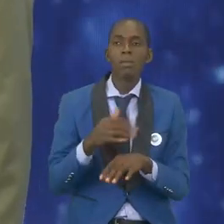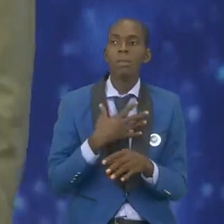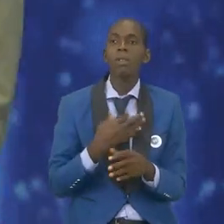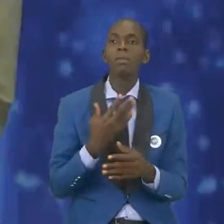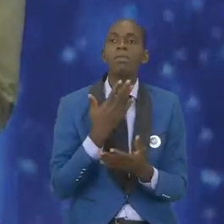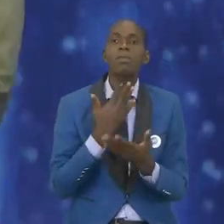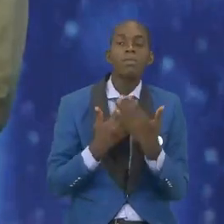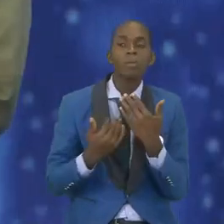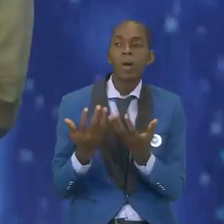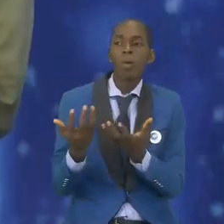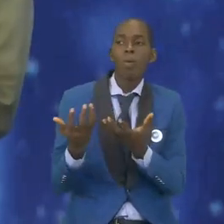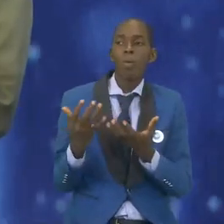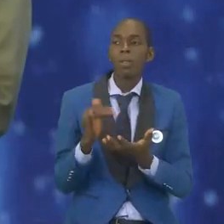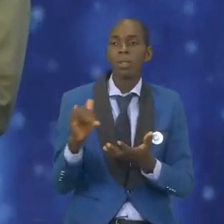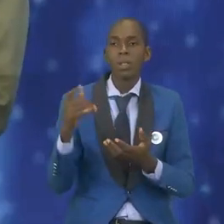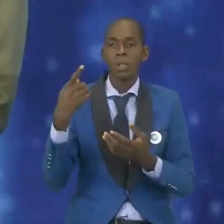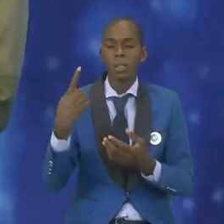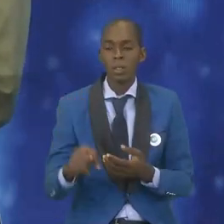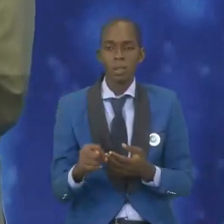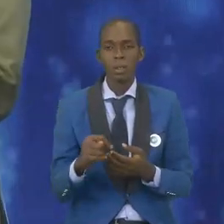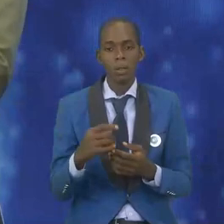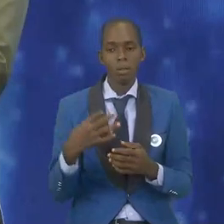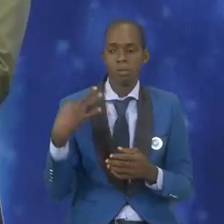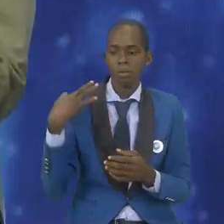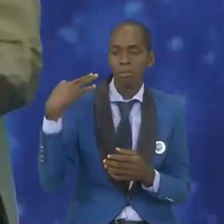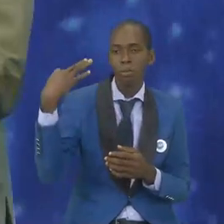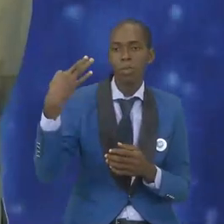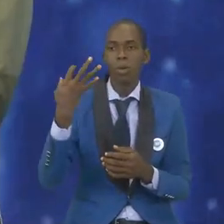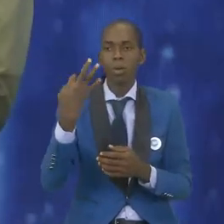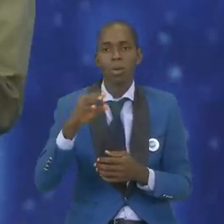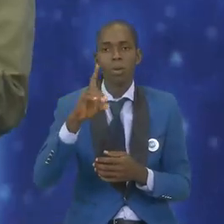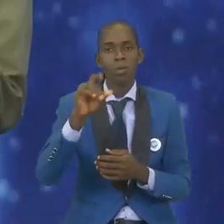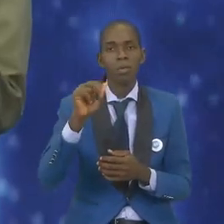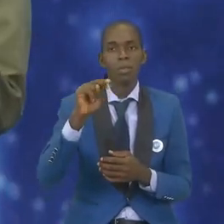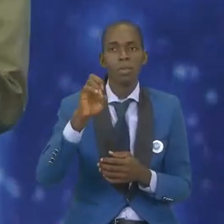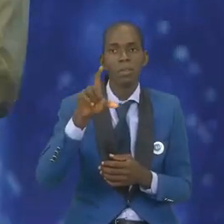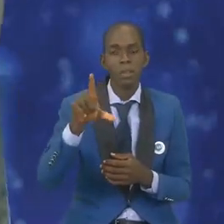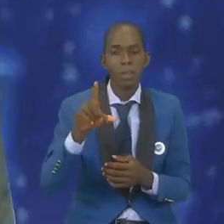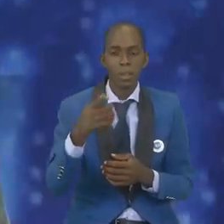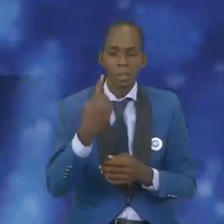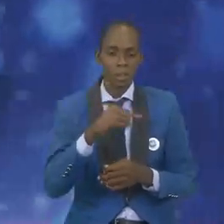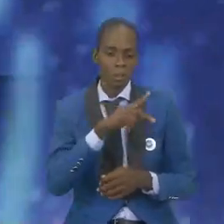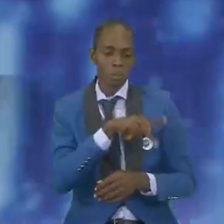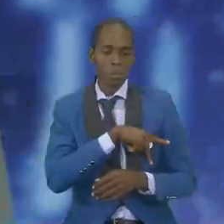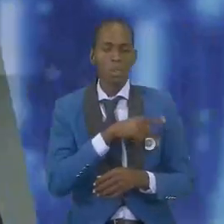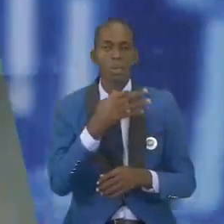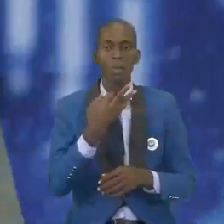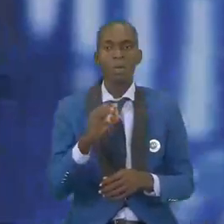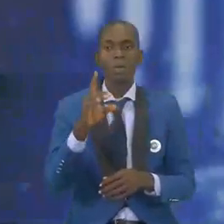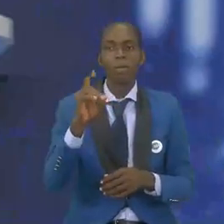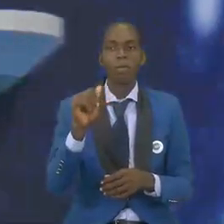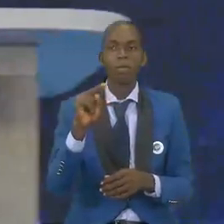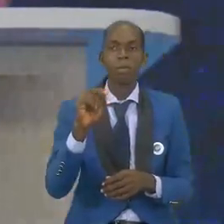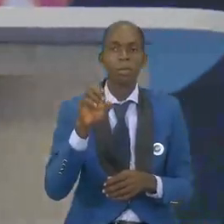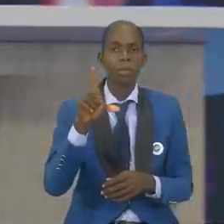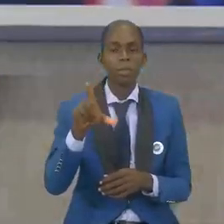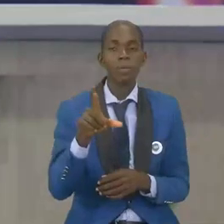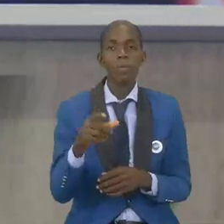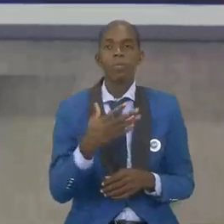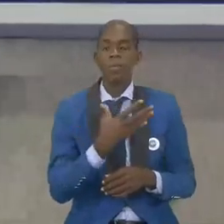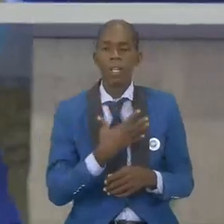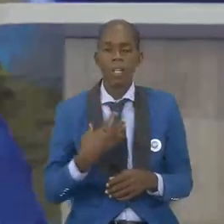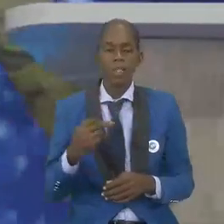réalité, il enviait la position de Daniel, la pureté de Daniel, la